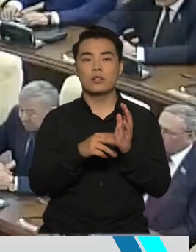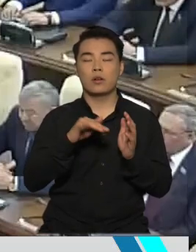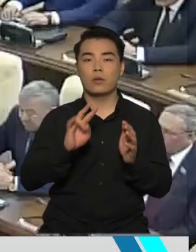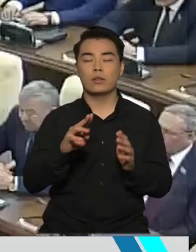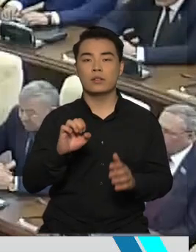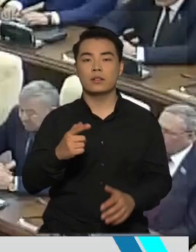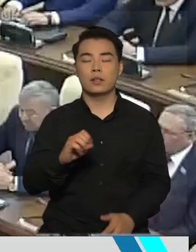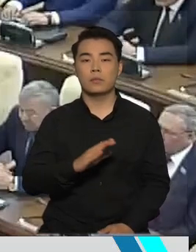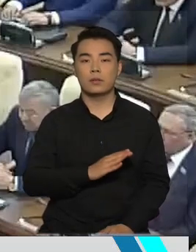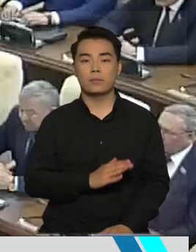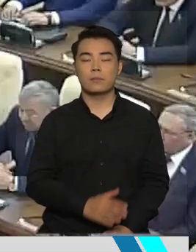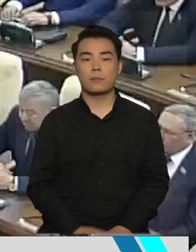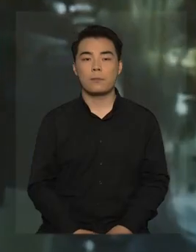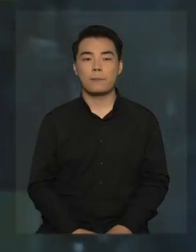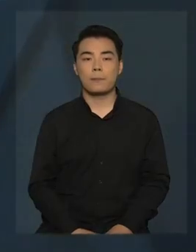тенге.